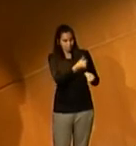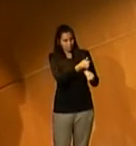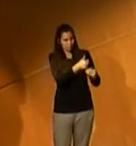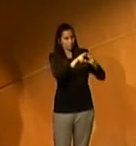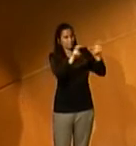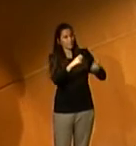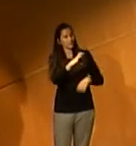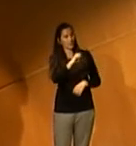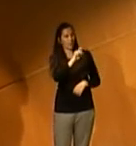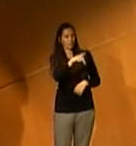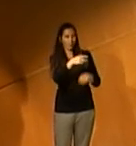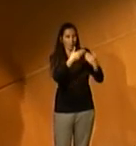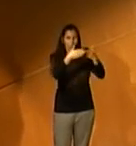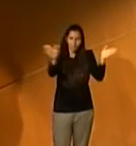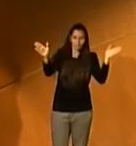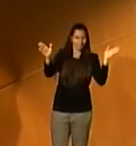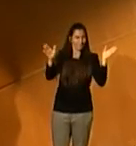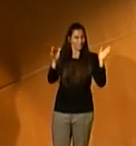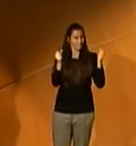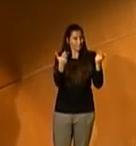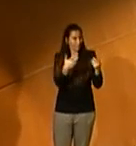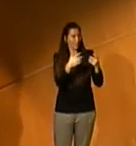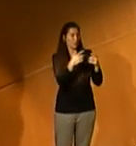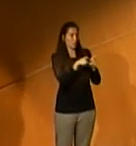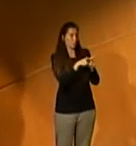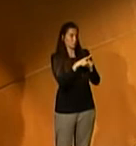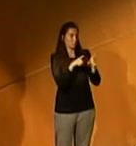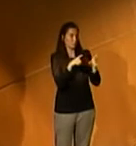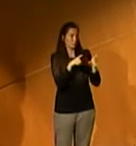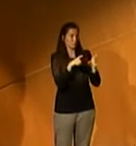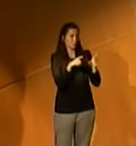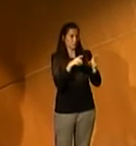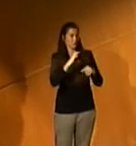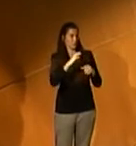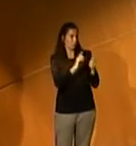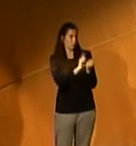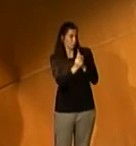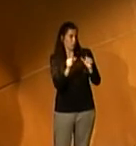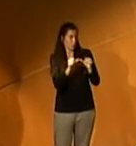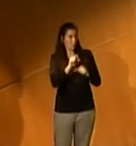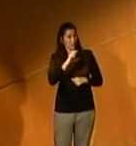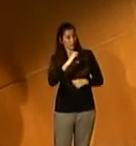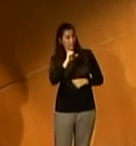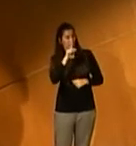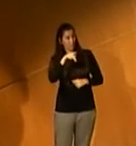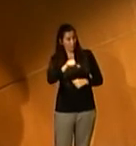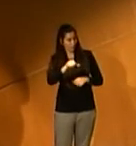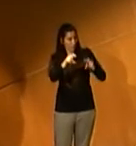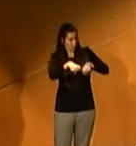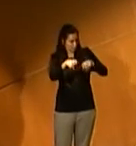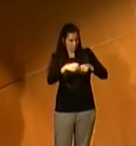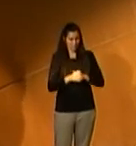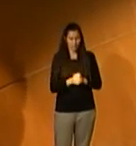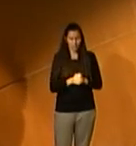champs professionnels et moins exigeant au niveau scolaire, le CAPA agricole. Le travail de partenariat s'est essentiellement axé sur